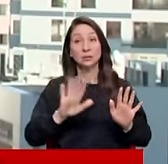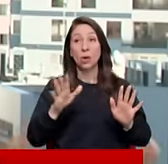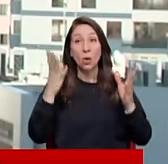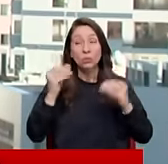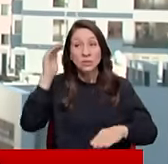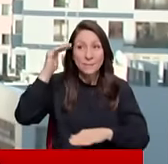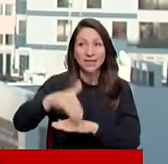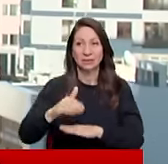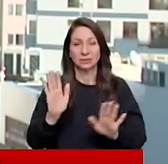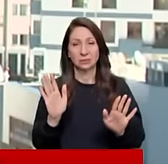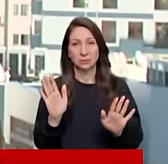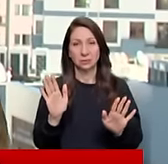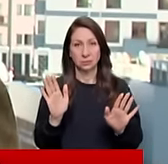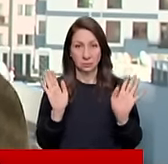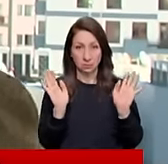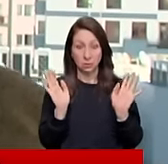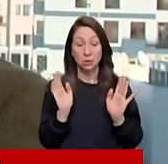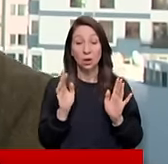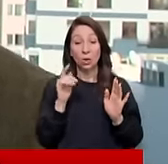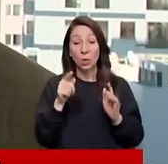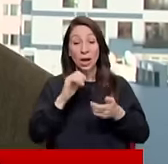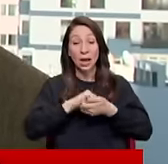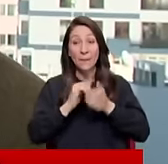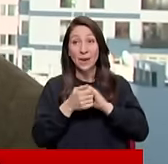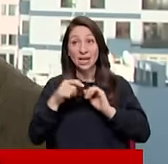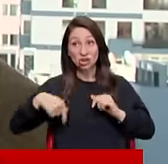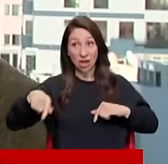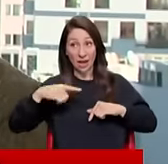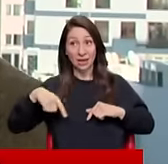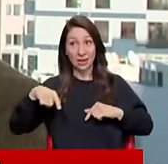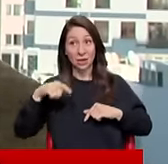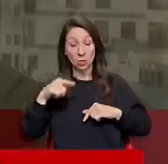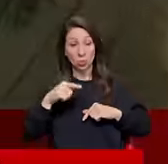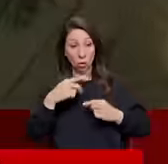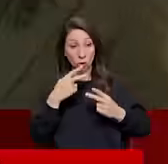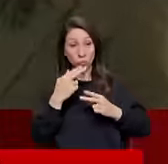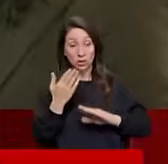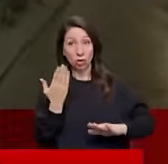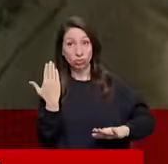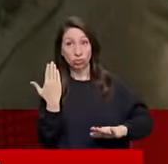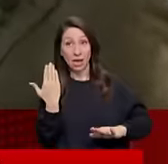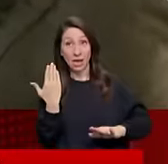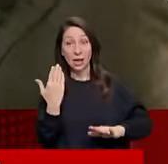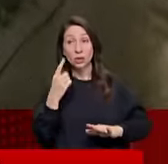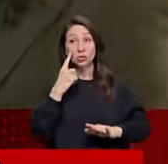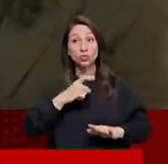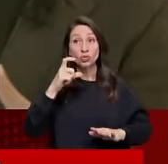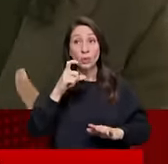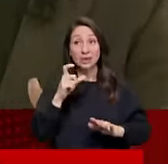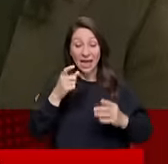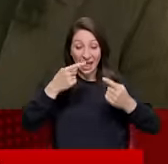Olursa batarız. Bu arada kampanyacılar bunu bu diyalogdan önce